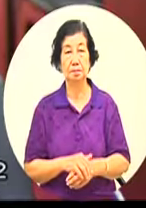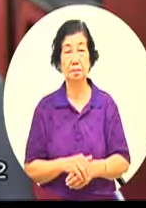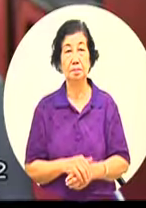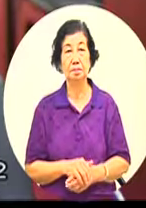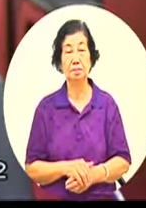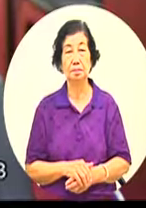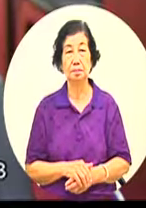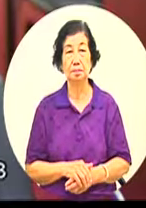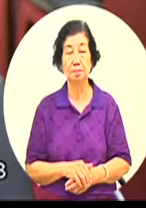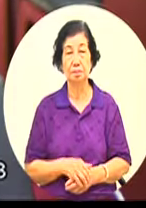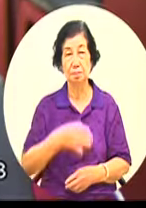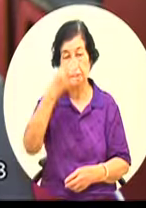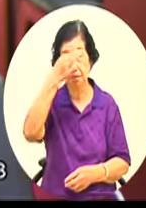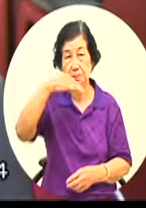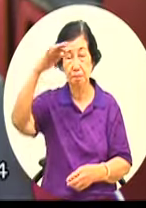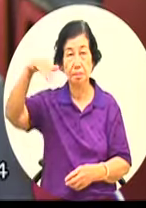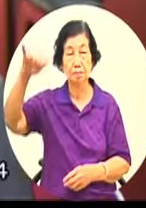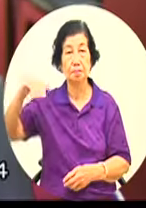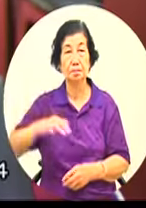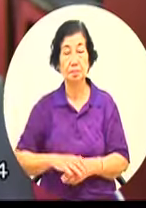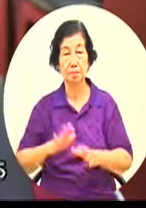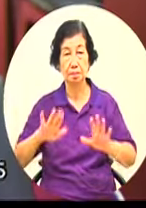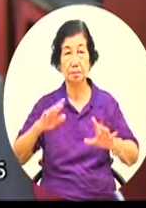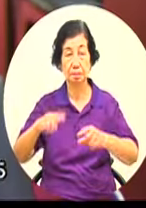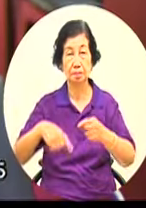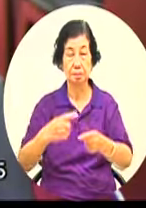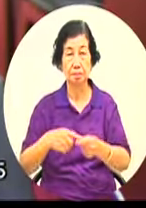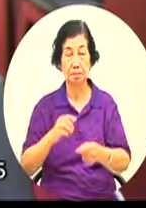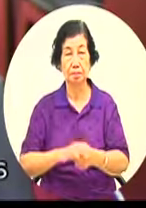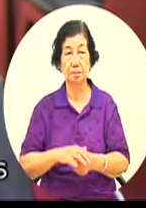在凤山里面哦，今年大概已经有